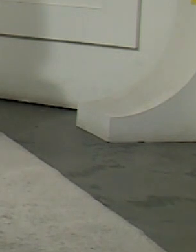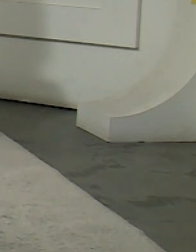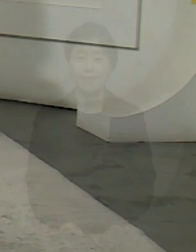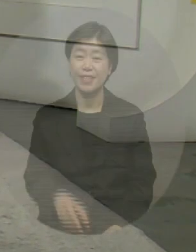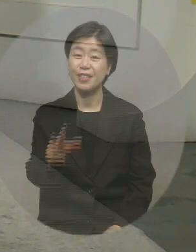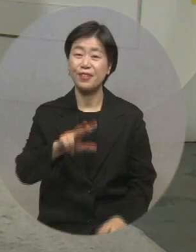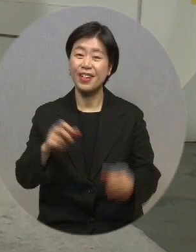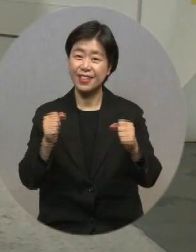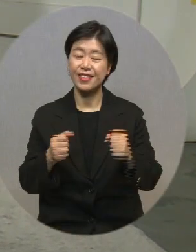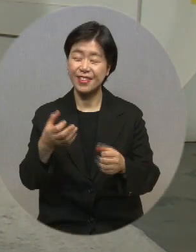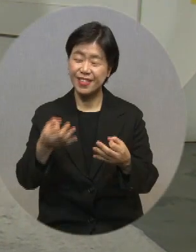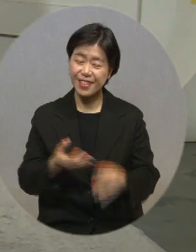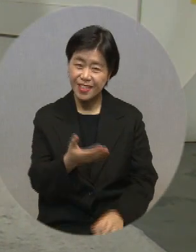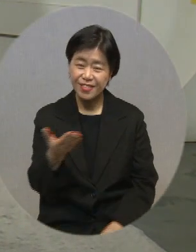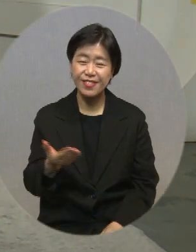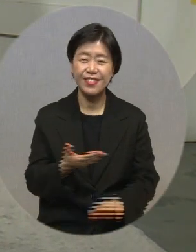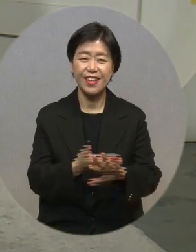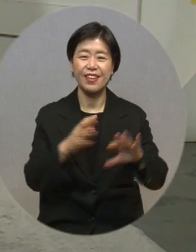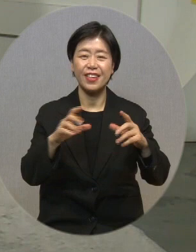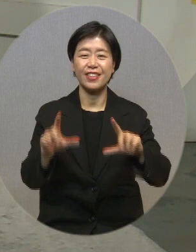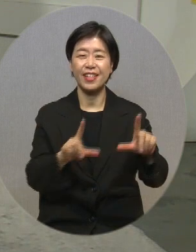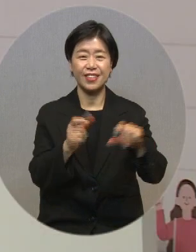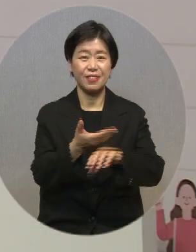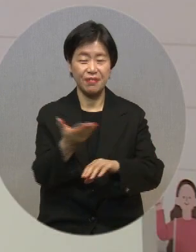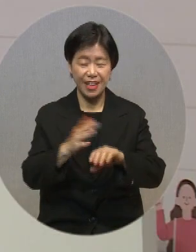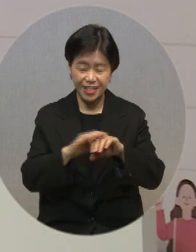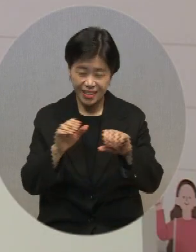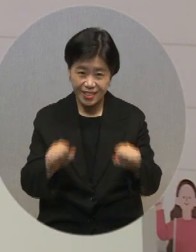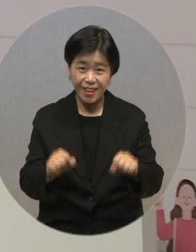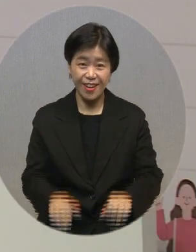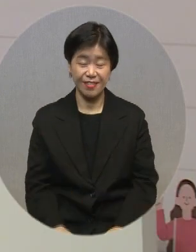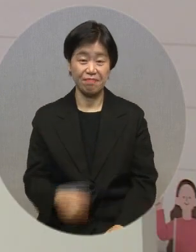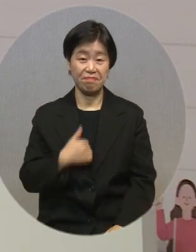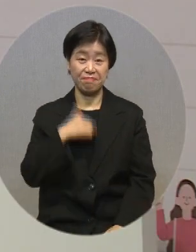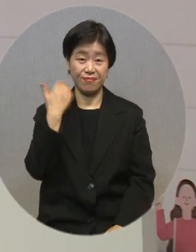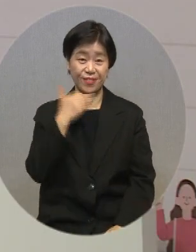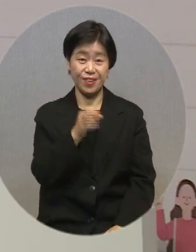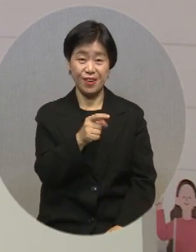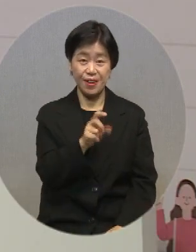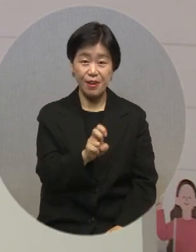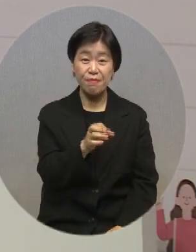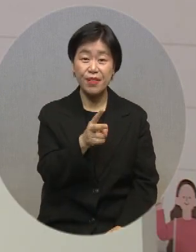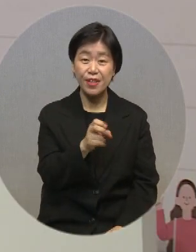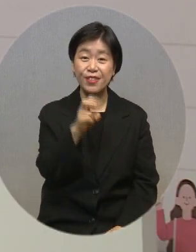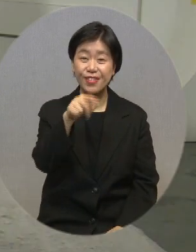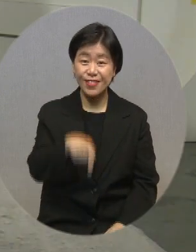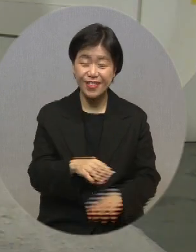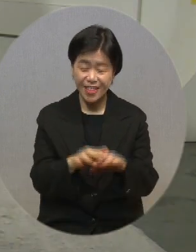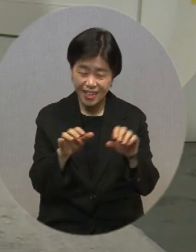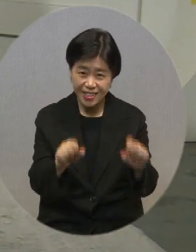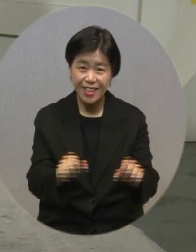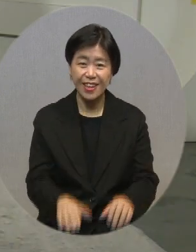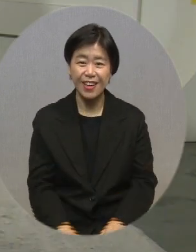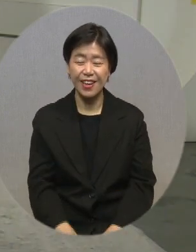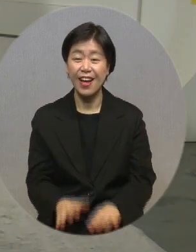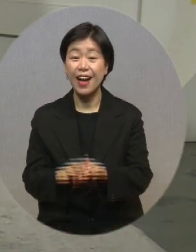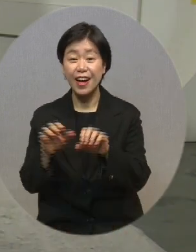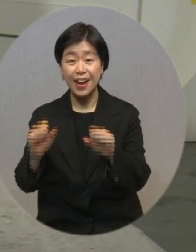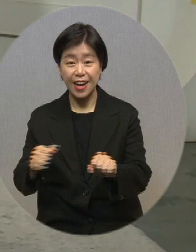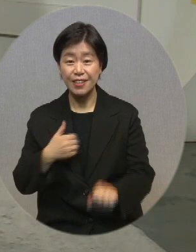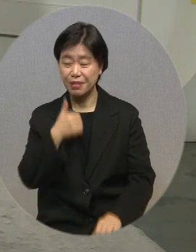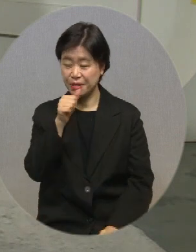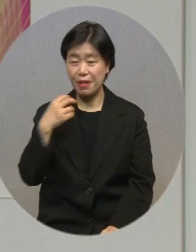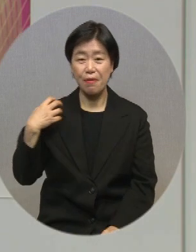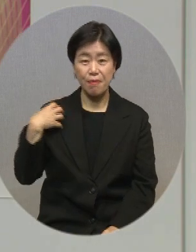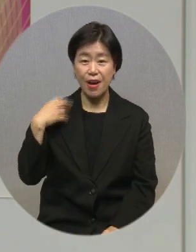전국에 계신 시청자 여러분 그리고 해외에 계신 동포 여러분 안녕하십니까? 개그맨 엄영수입니다. 인사드리겠습니다. 안녕하세요. 네, 안녕하세요. MC